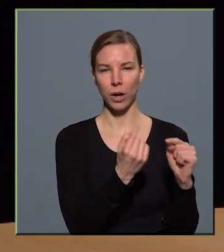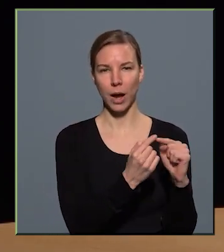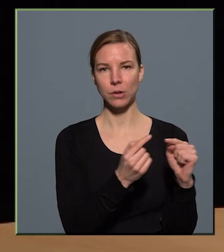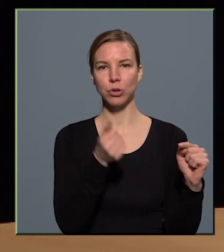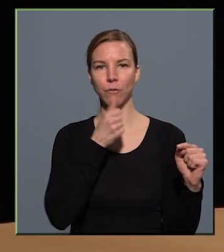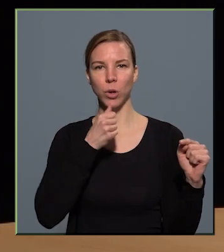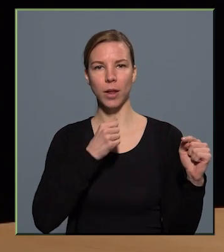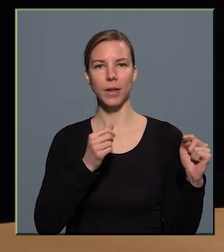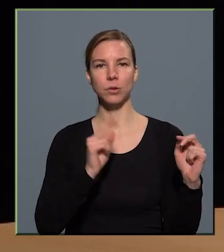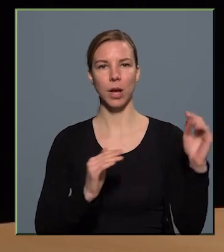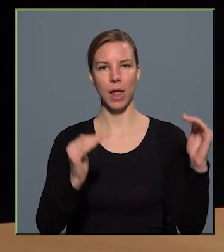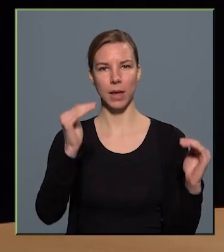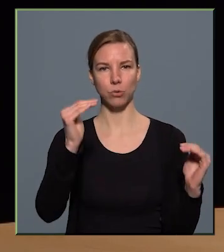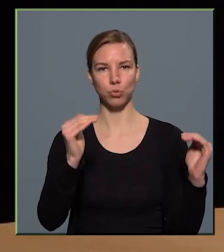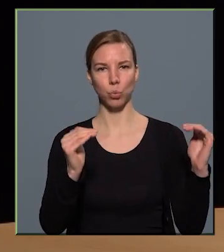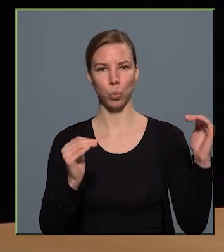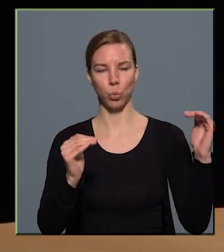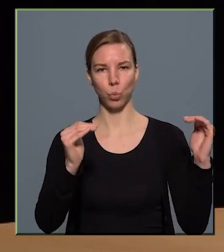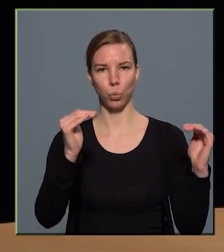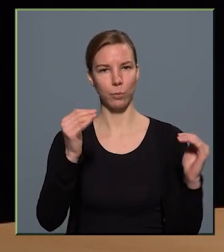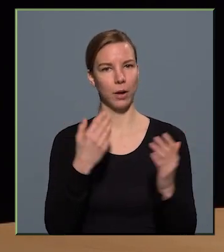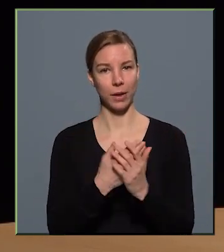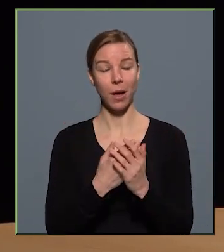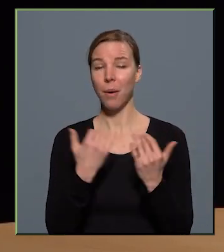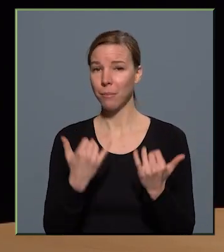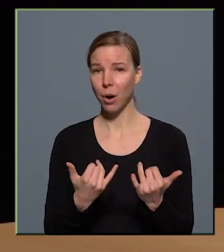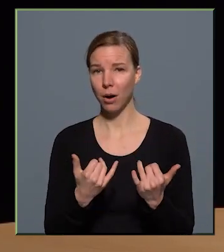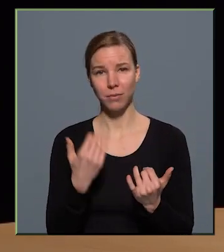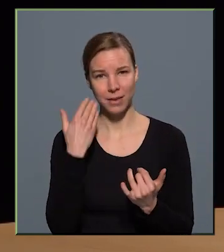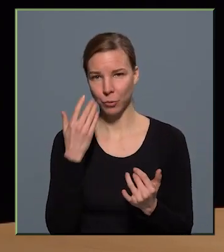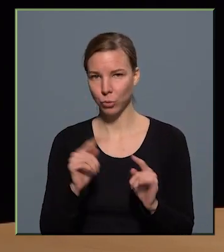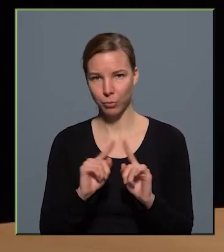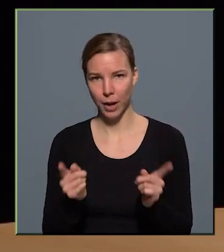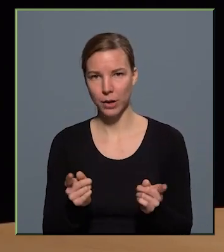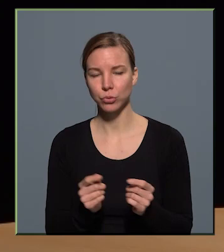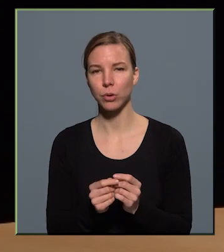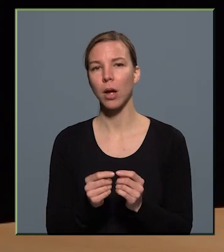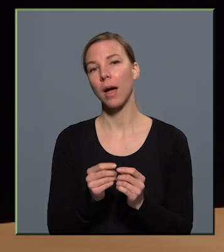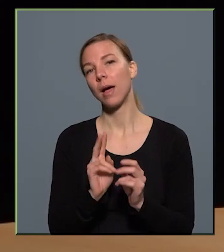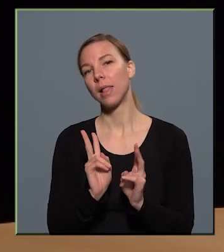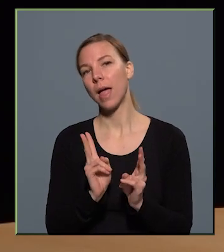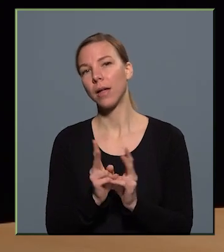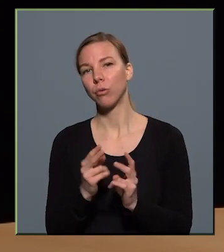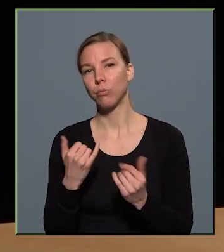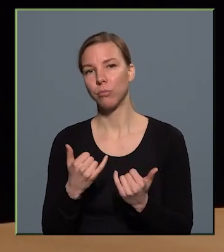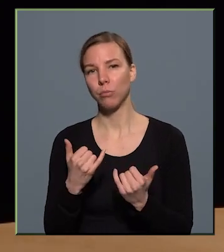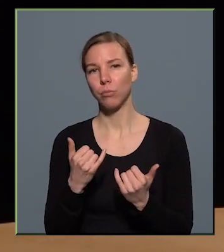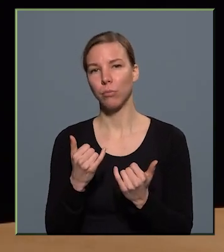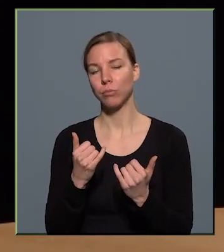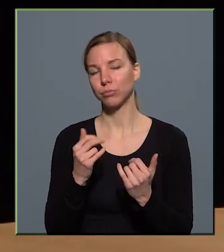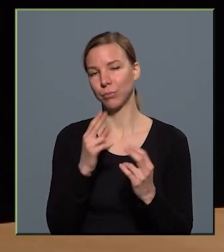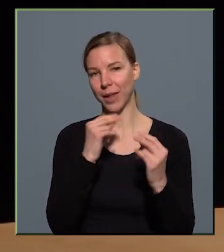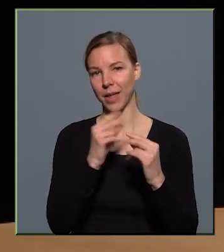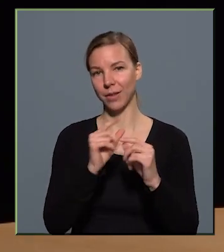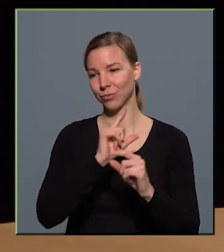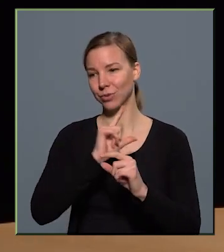egyensúlyban kell lennie. Ez nem tud, ma ez nem tud másképp lenni még. Azért mondtam, hogy lehet, hogy amikor beszélgetünk, mire kimegyünk a stúdióba,